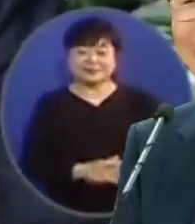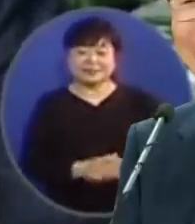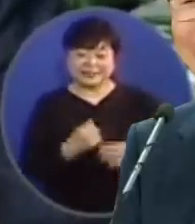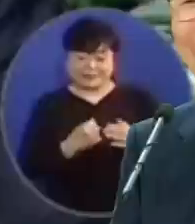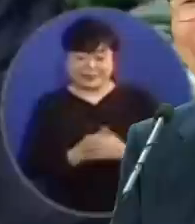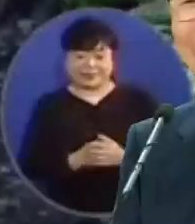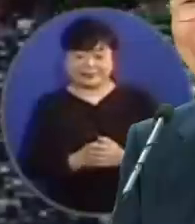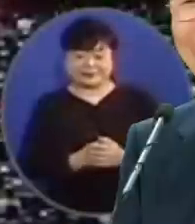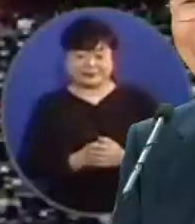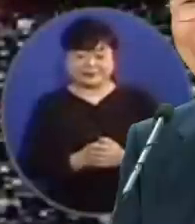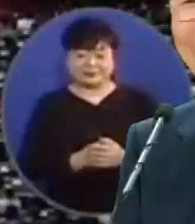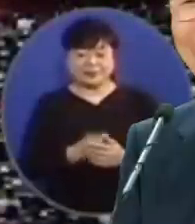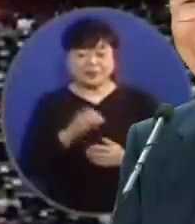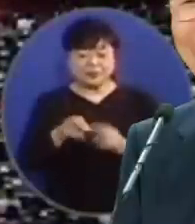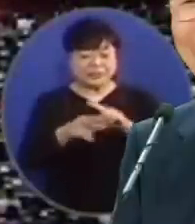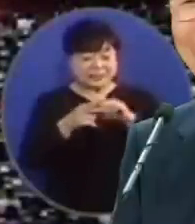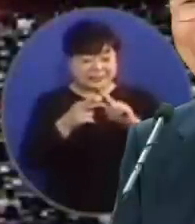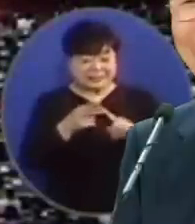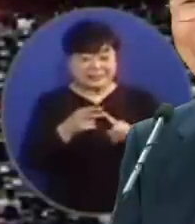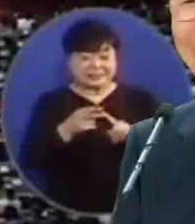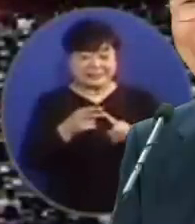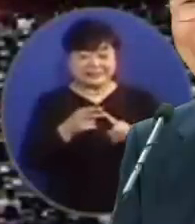그러므로 어느 곳에든지